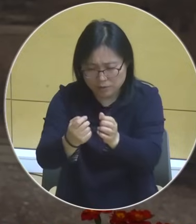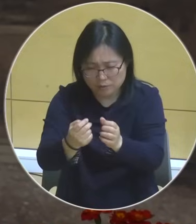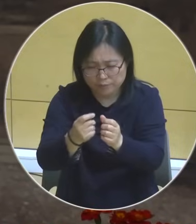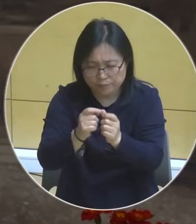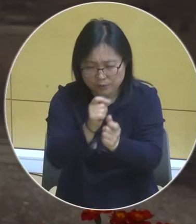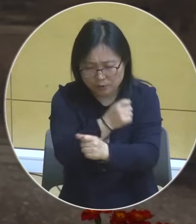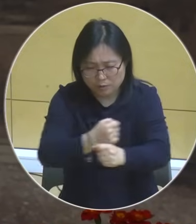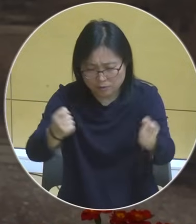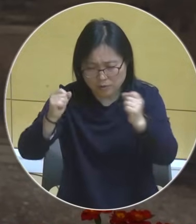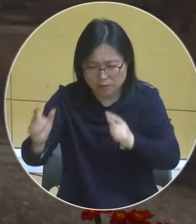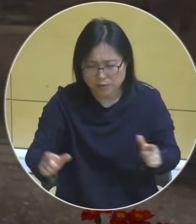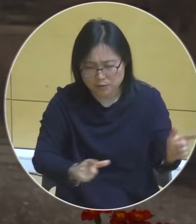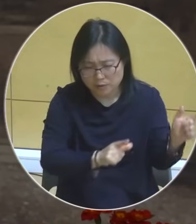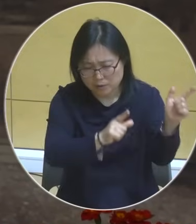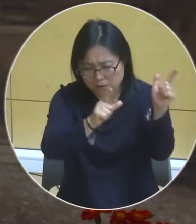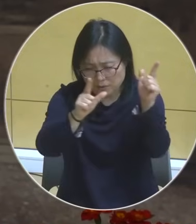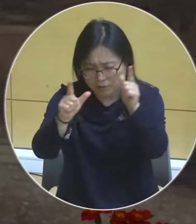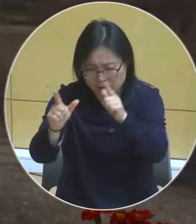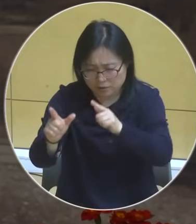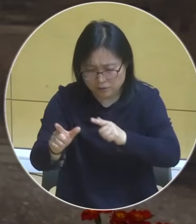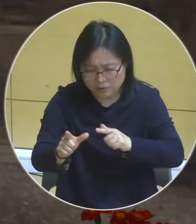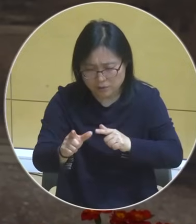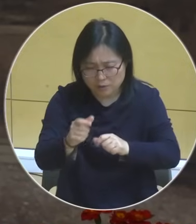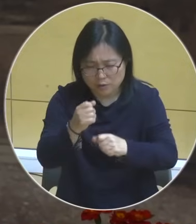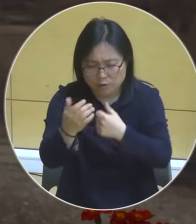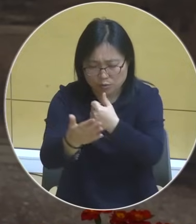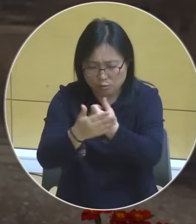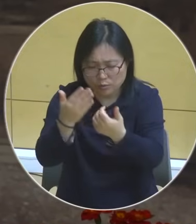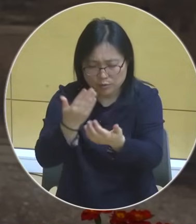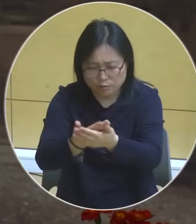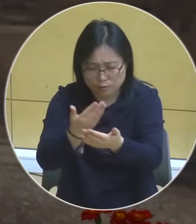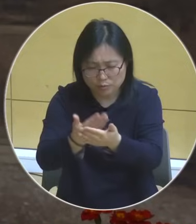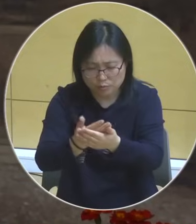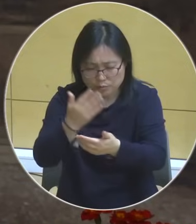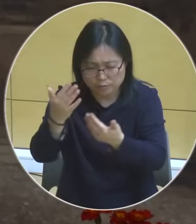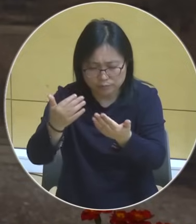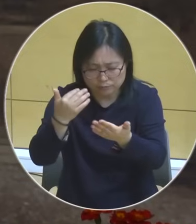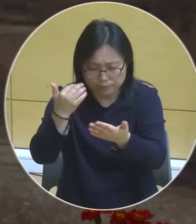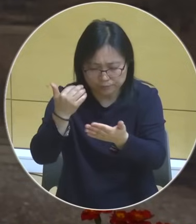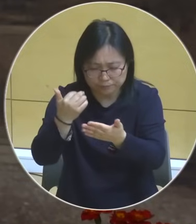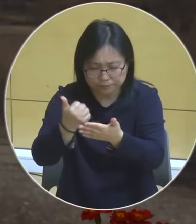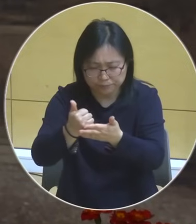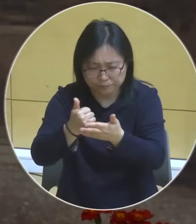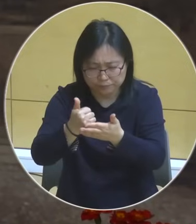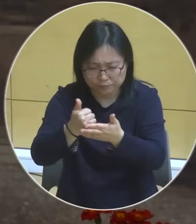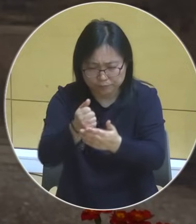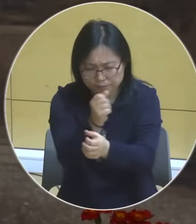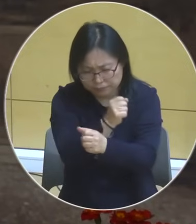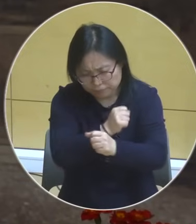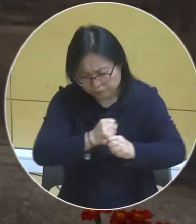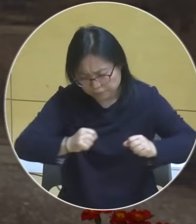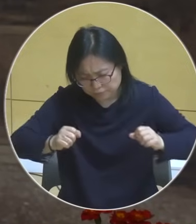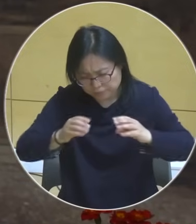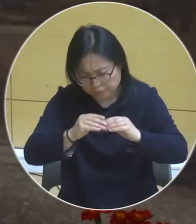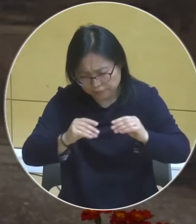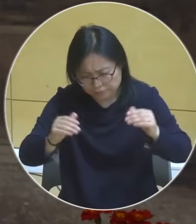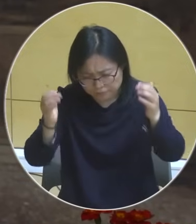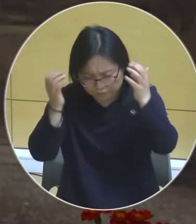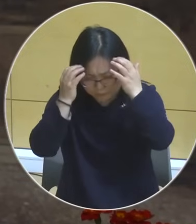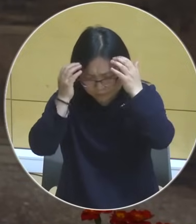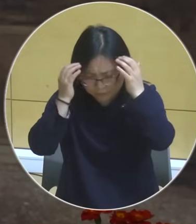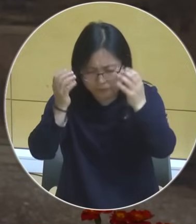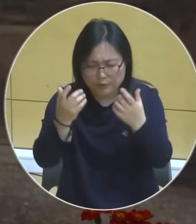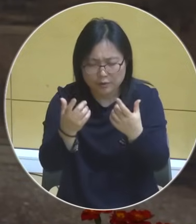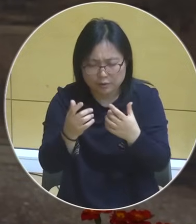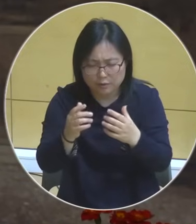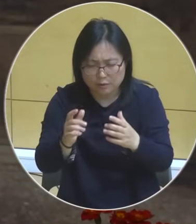쇠하지 않도록 귀한 어르신들의 삶이 될 수 있도록 도와주시고, 하나님 광야 같은 인생을 살아갈 때 구름